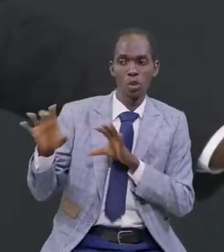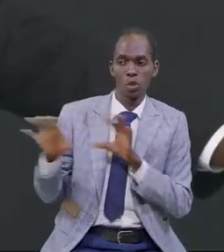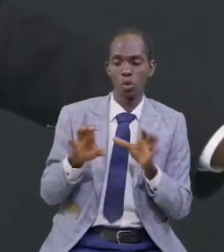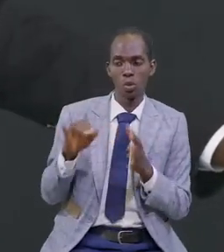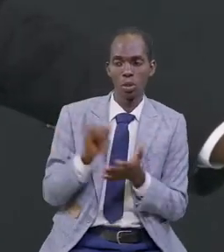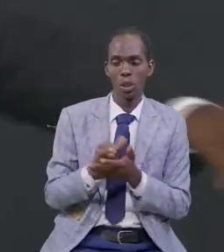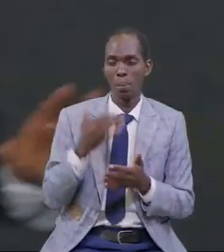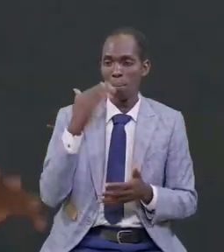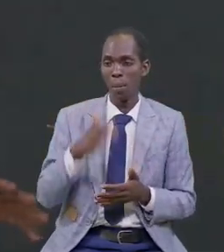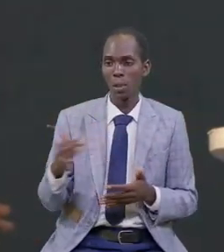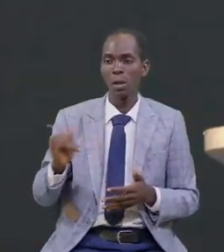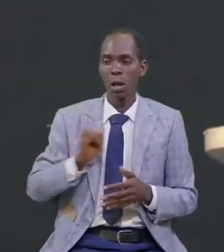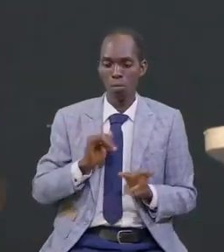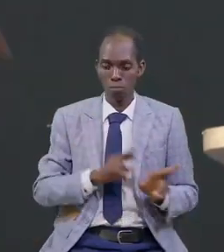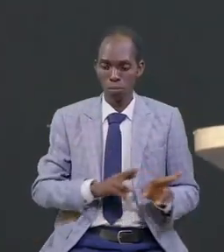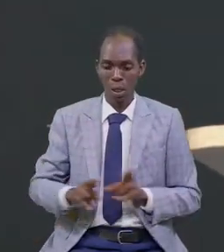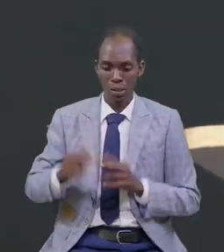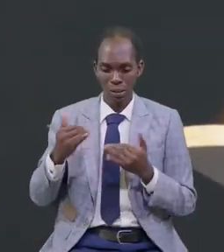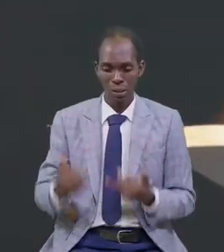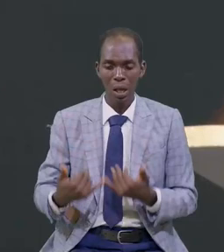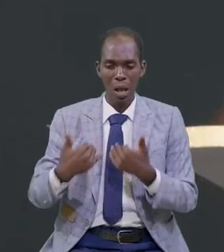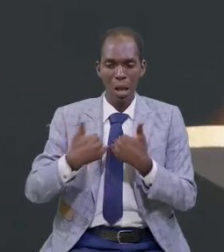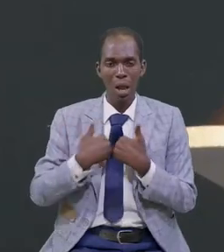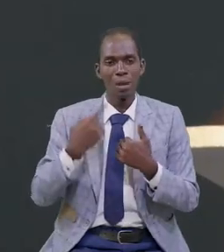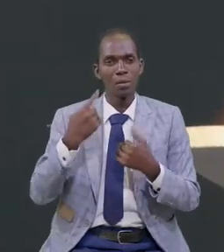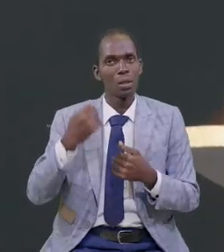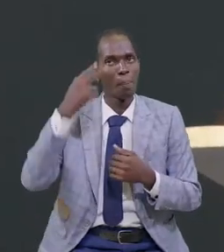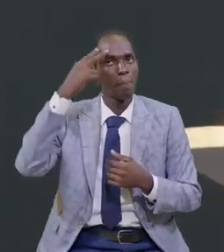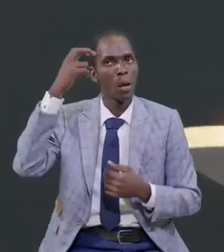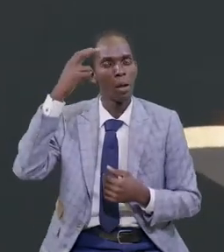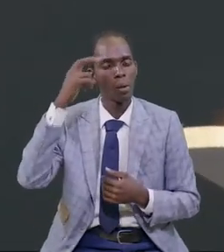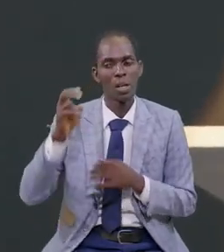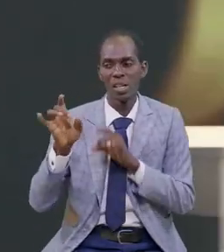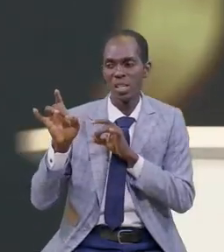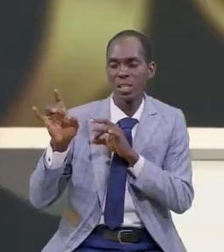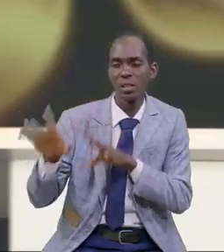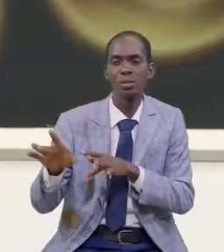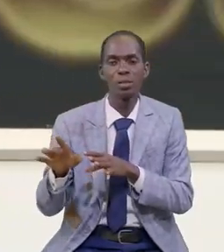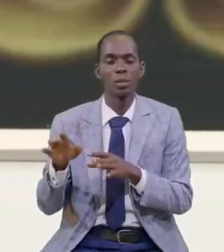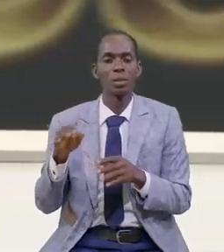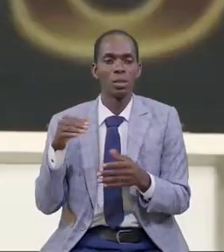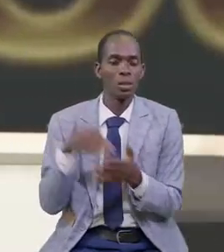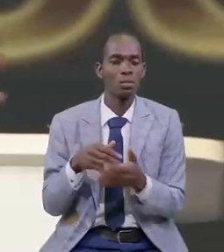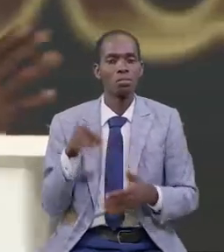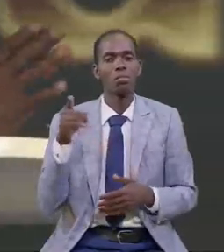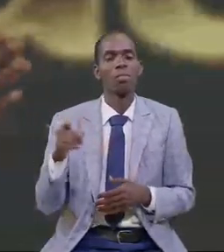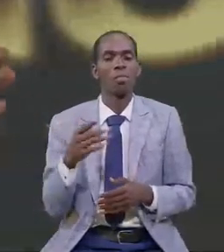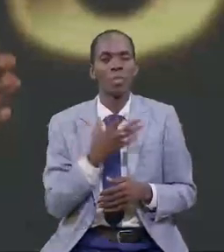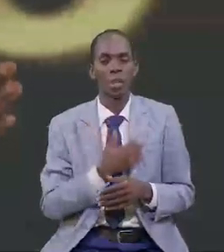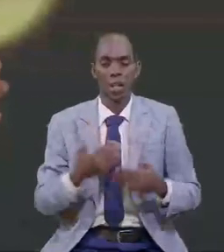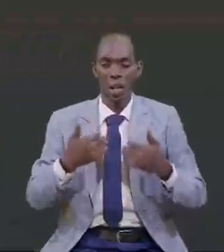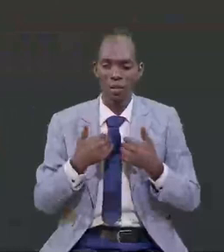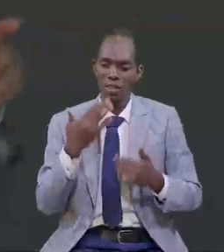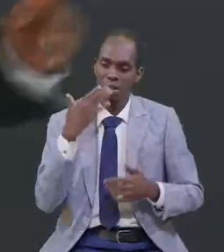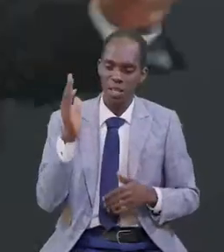personne nourrissait déjà de cette haine la personne a cette animosité et ce